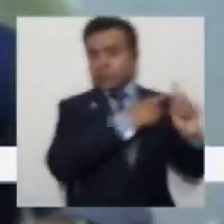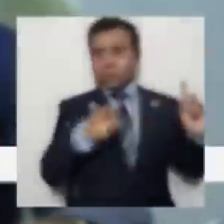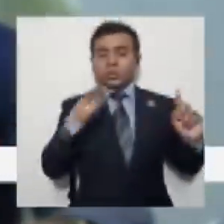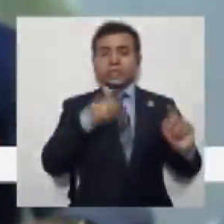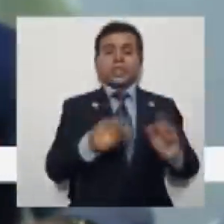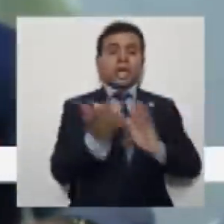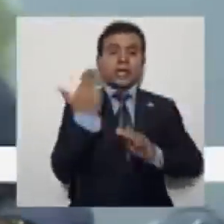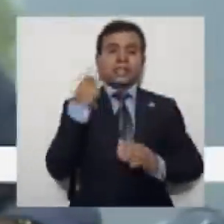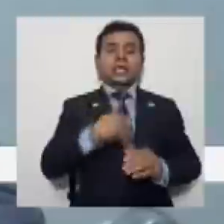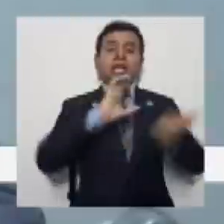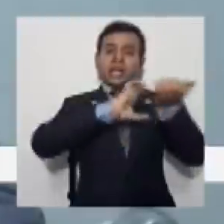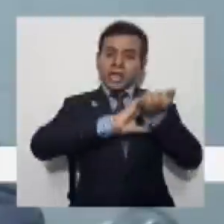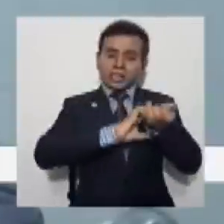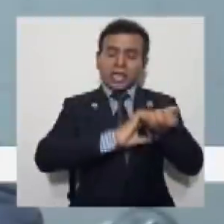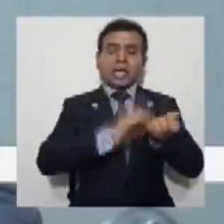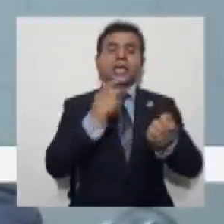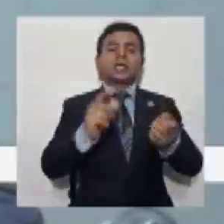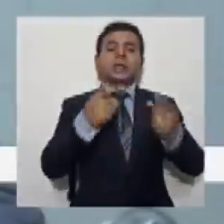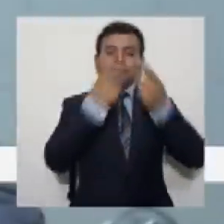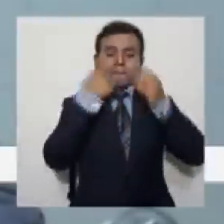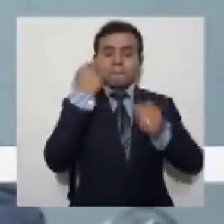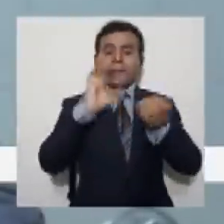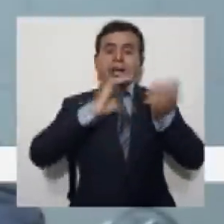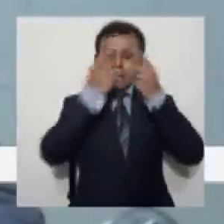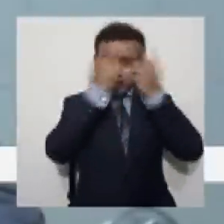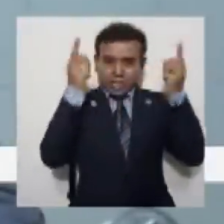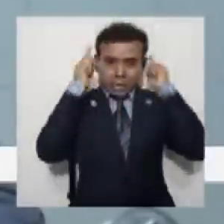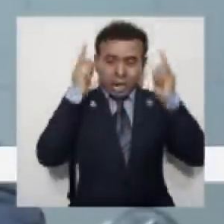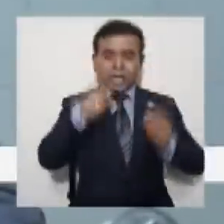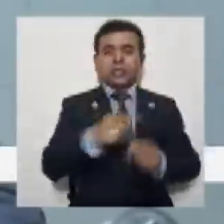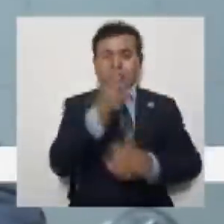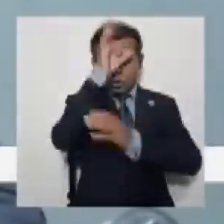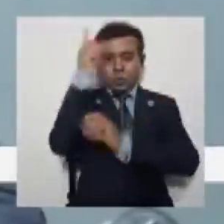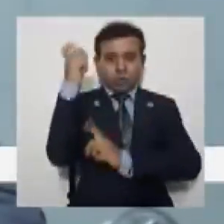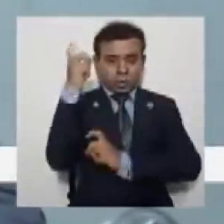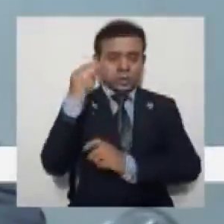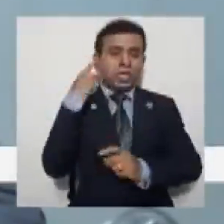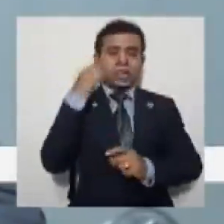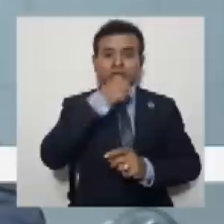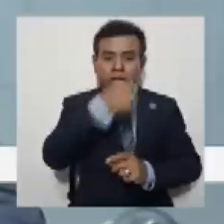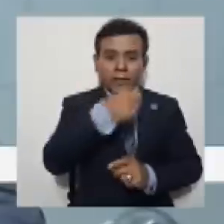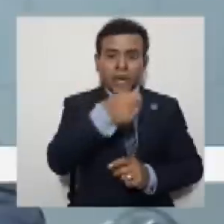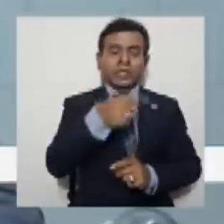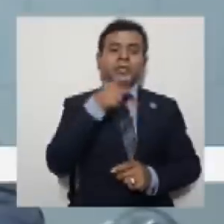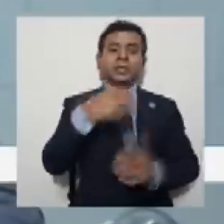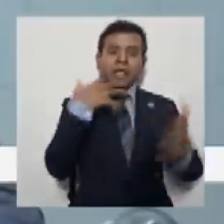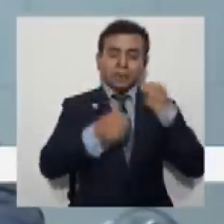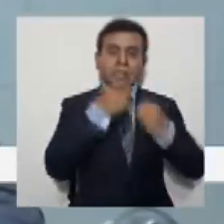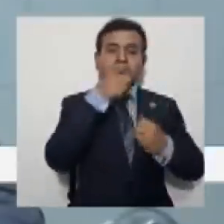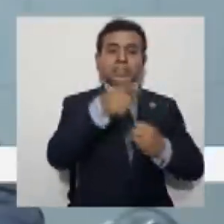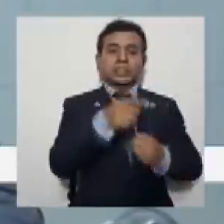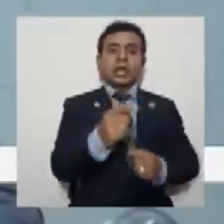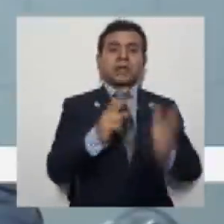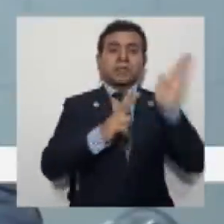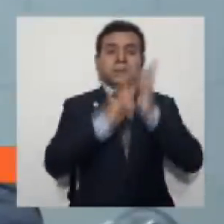সদস্য আক্রান্ত হয়েছেন তাদের সুস্থতা কামনা করি এবং যারা মৃত্যুবরণ করেছে